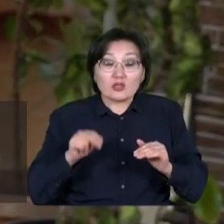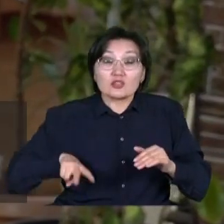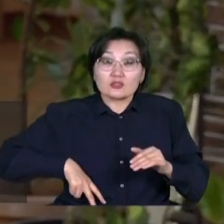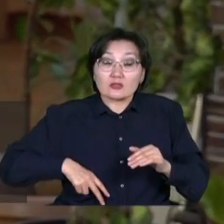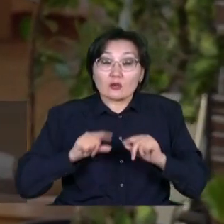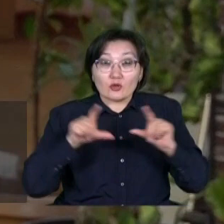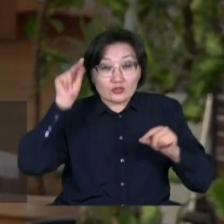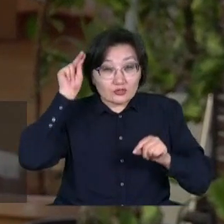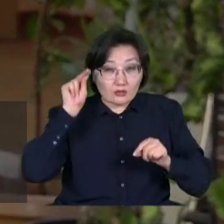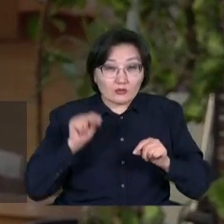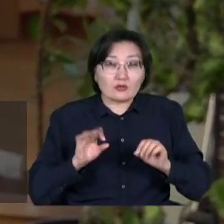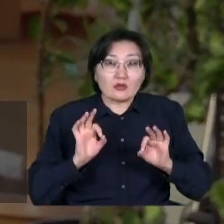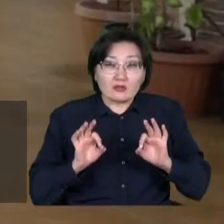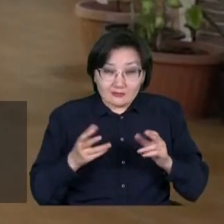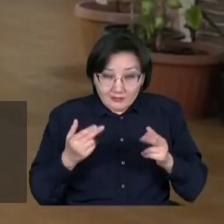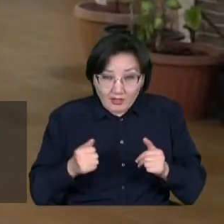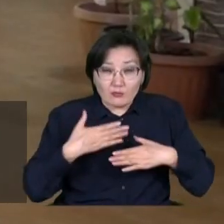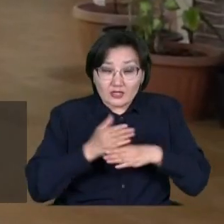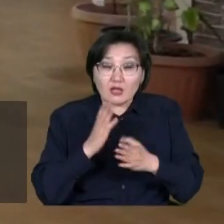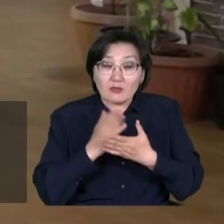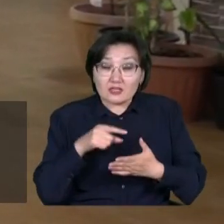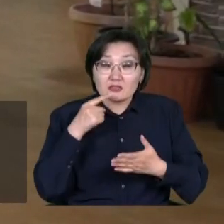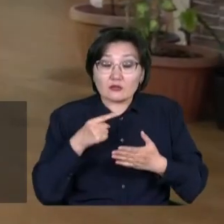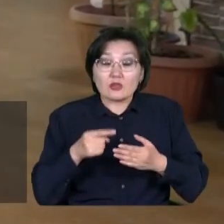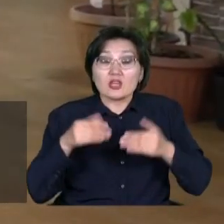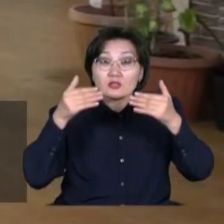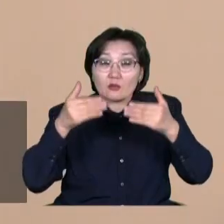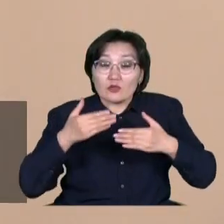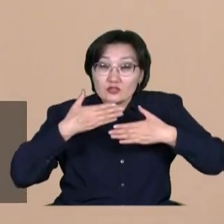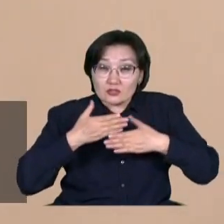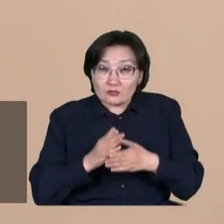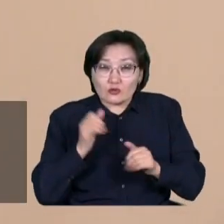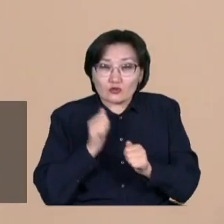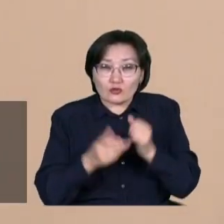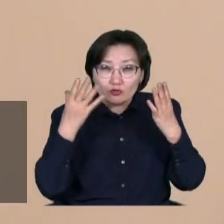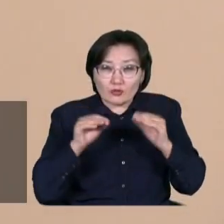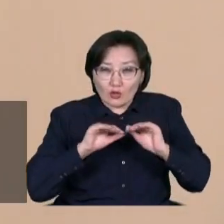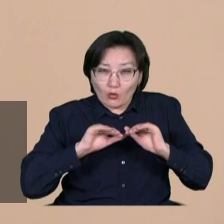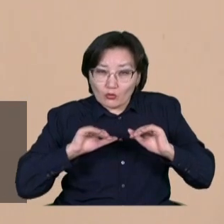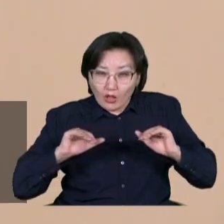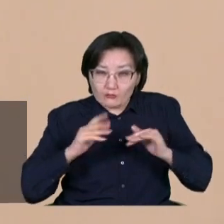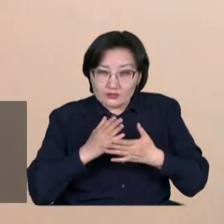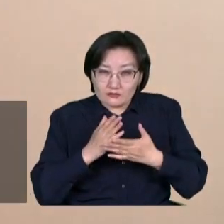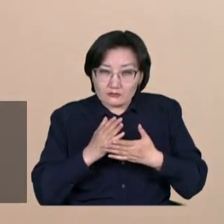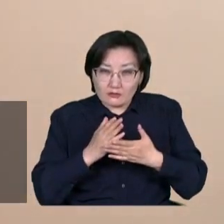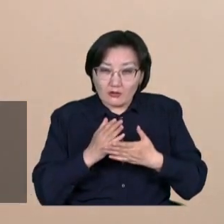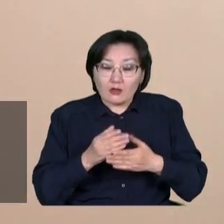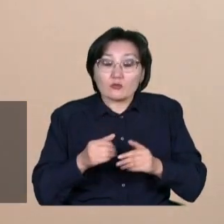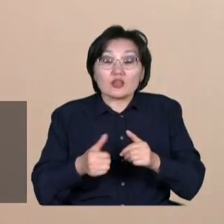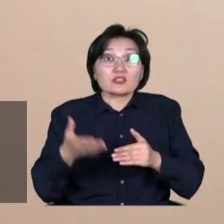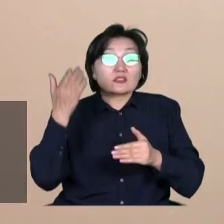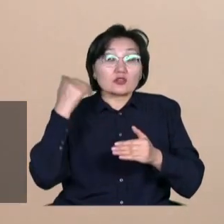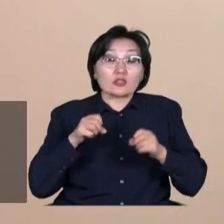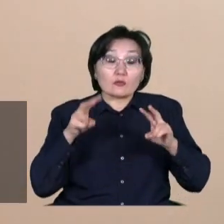білім орталығының оңып тұрмағанын растайды. Олаздай әлгі қабырғадағы жарықтар күн санап ұлғайып келетін көрінеді. Бір қызығы, ертеректе